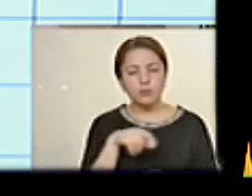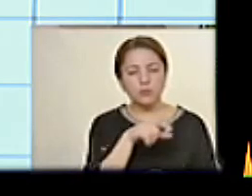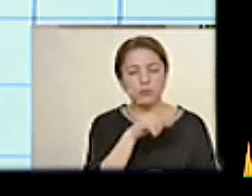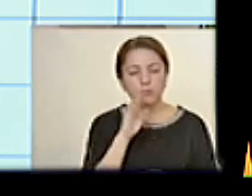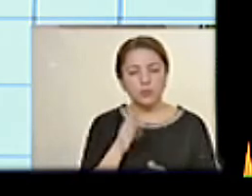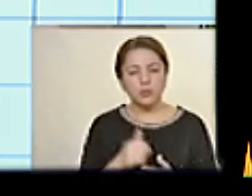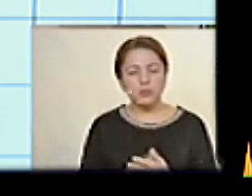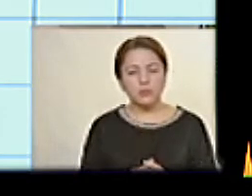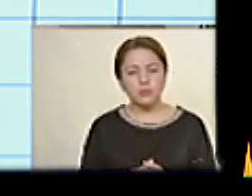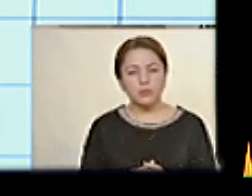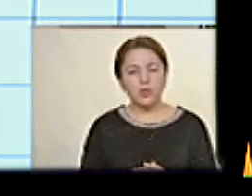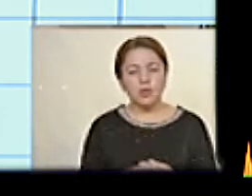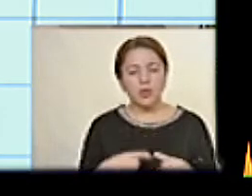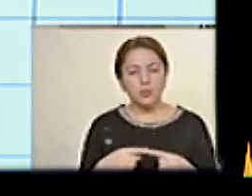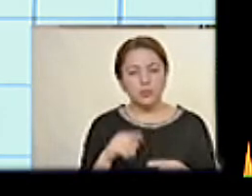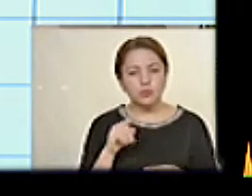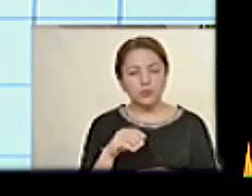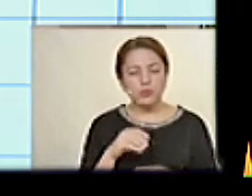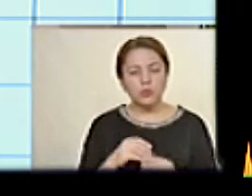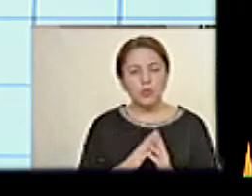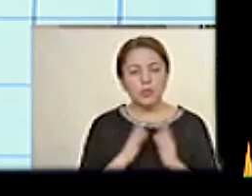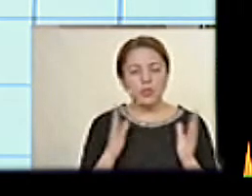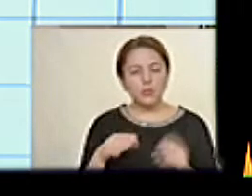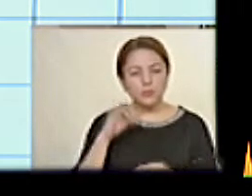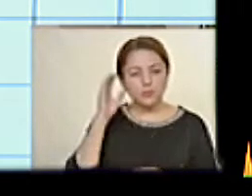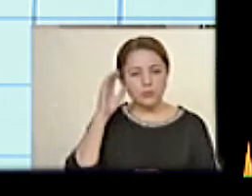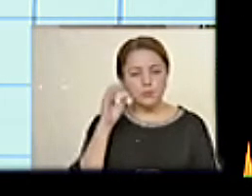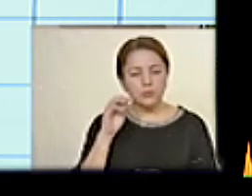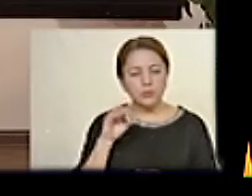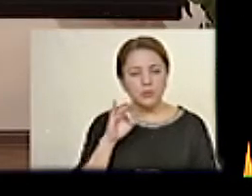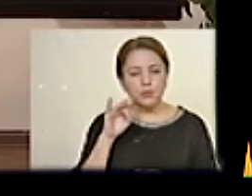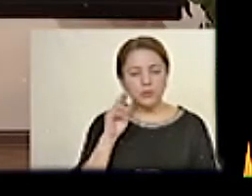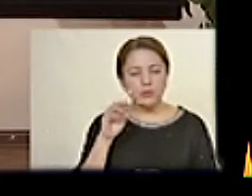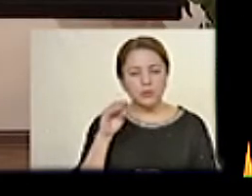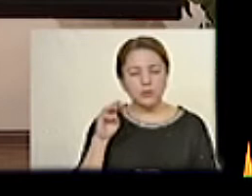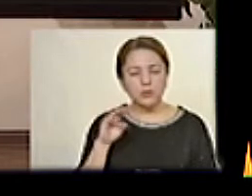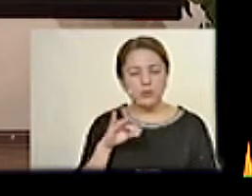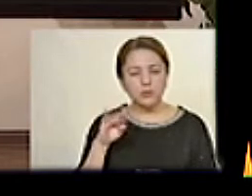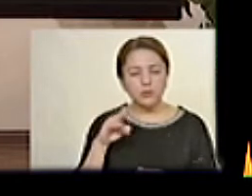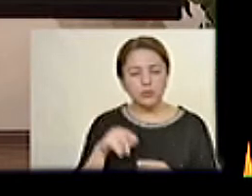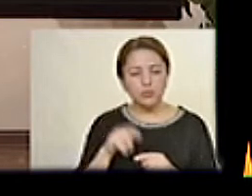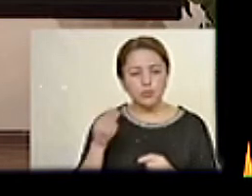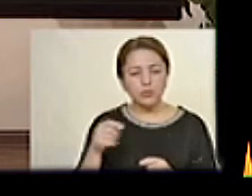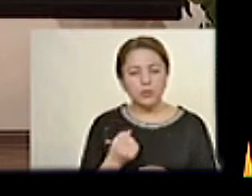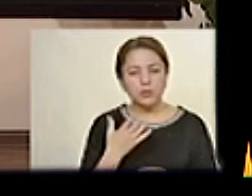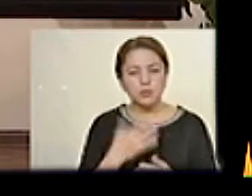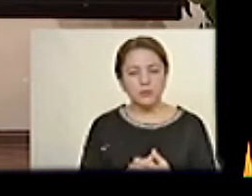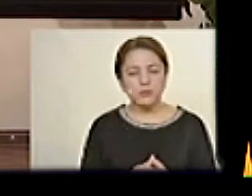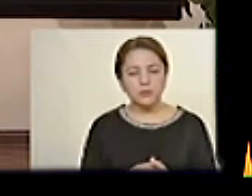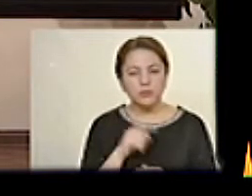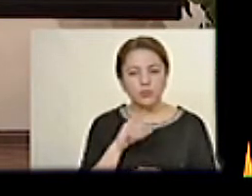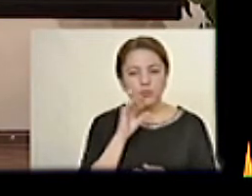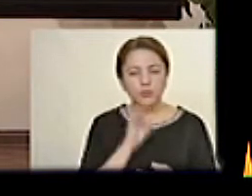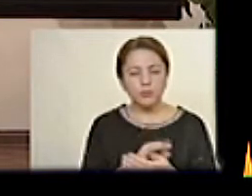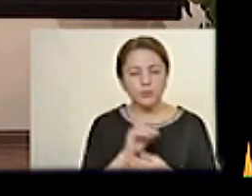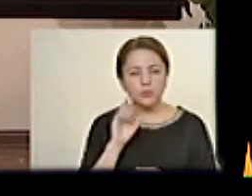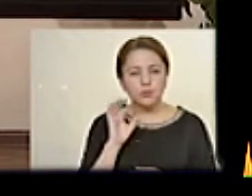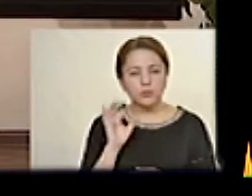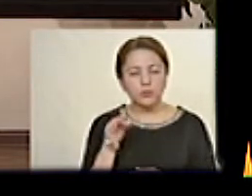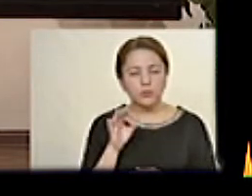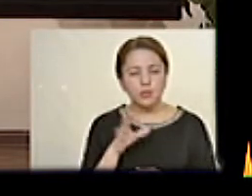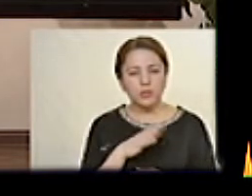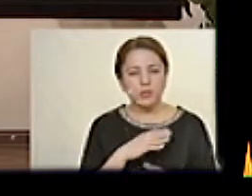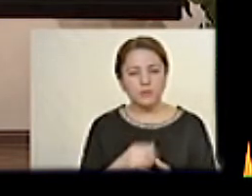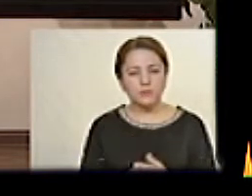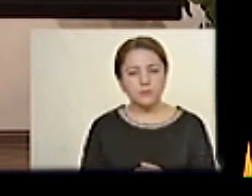edi. Aynan ana shu katta o'zbek traktining uzunligi 700 kilometrdan ortadimi? Demak, bu javobimiz to'g'ri